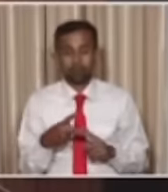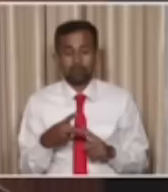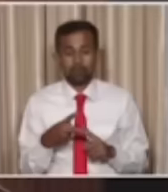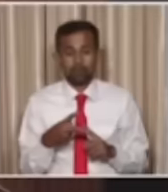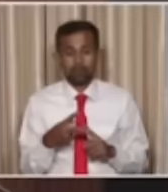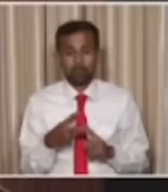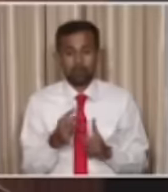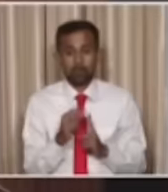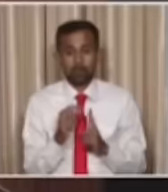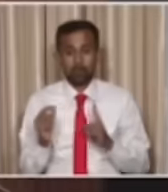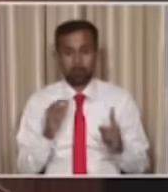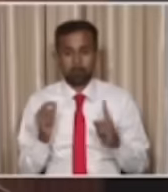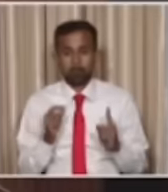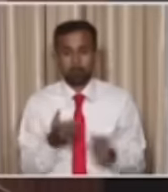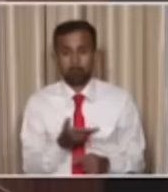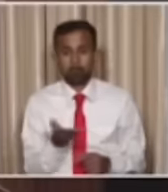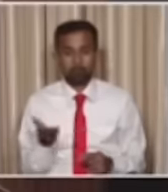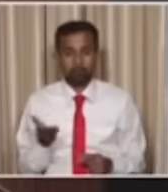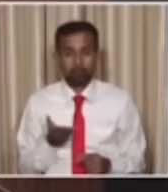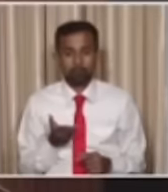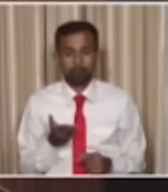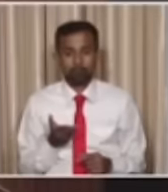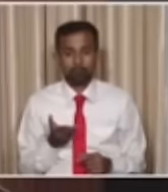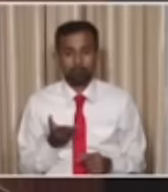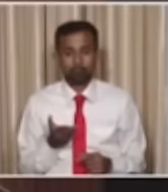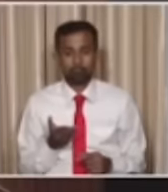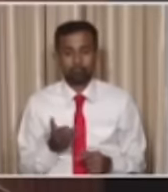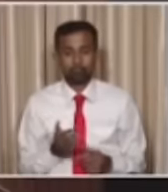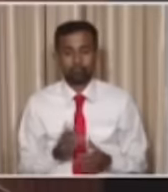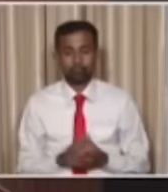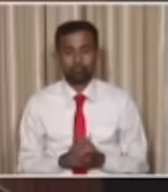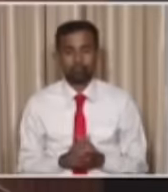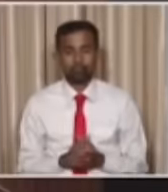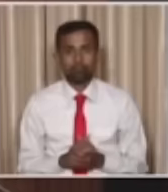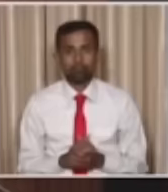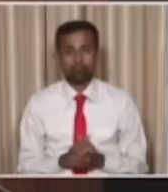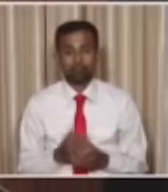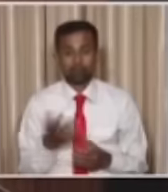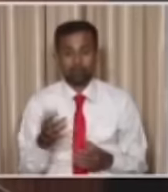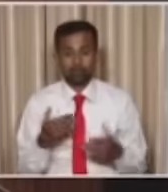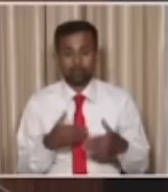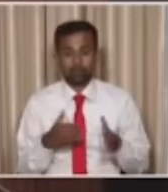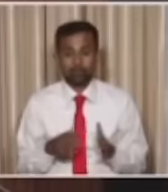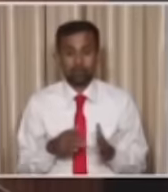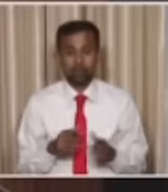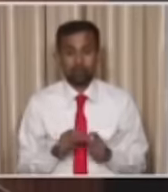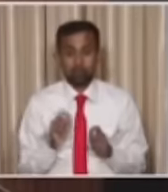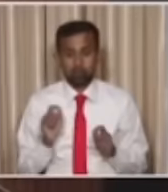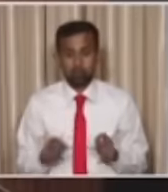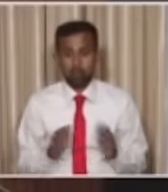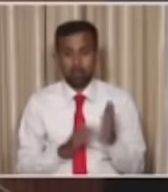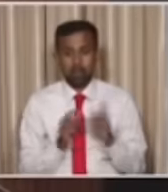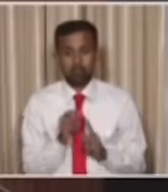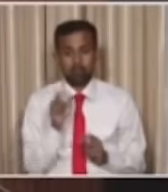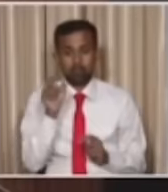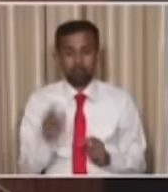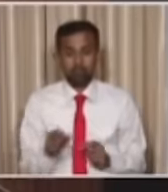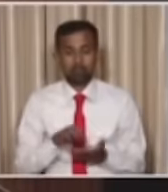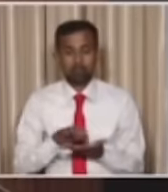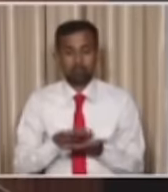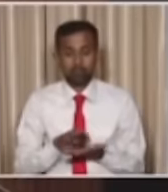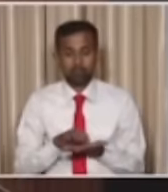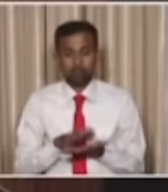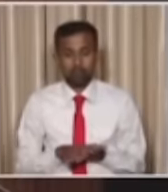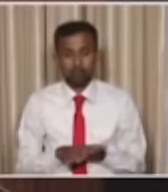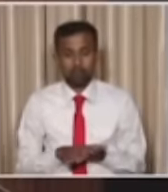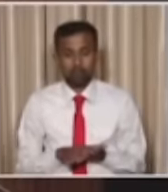සම්බන්ධව. අද ව්‍යවස්ථා දායකය එමනම් ව්‍යවස්ථා දායකය විනාඩි දෙකක් තිබෙනවා. ඒක බාඩ පද්ධති කැබිනට් මණ්ඩලය. මේ විශේෂ වාර අමාත්‍යරුන් ගන්නා තීන්දුව සම්බන්ධව